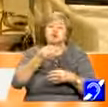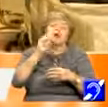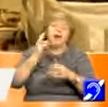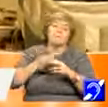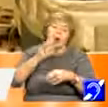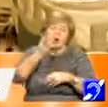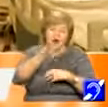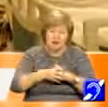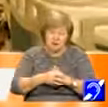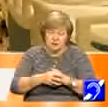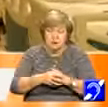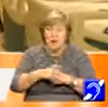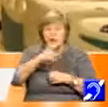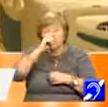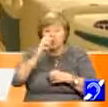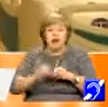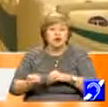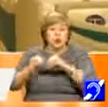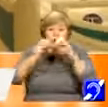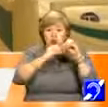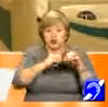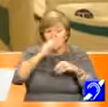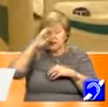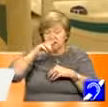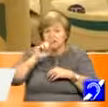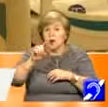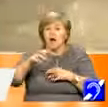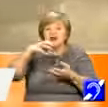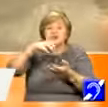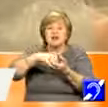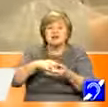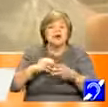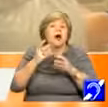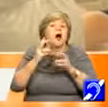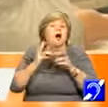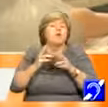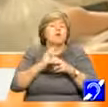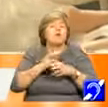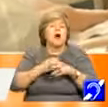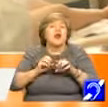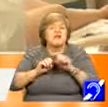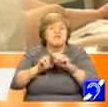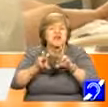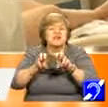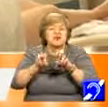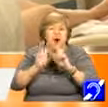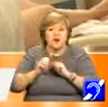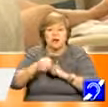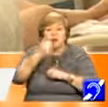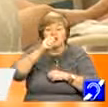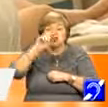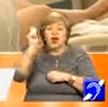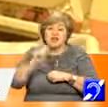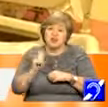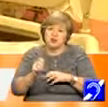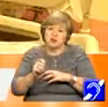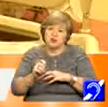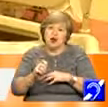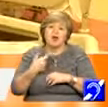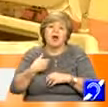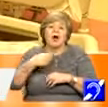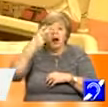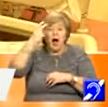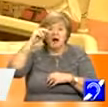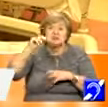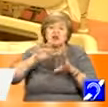pozitiv. Pacientul a fost transferat în aceeași zi în secția de boli infecțioase, iar pe 6 februarie soția acestuia a fost anunțată